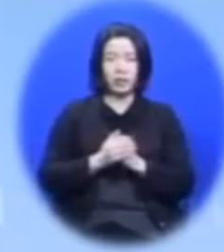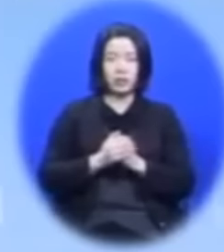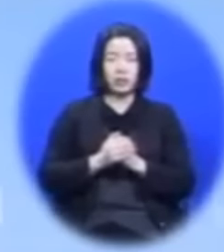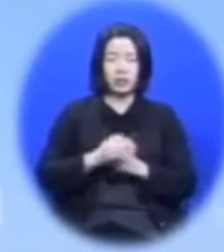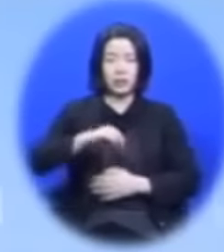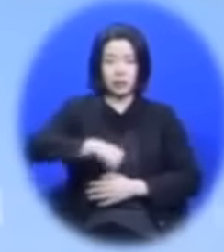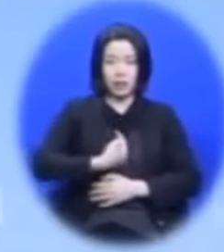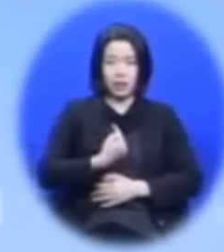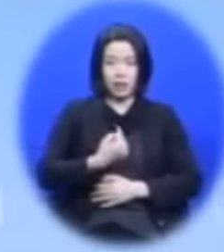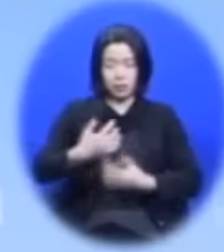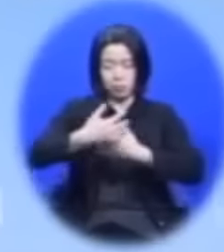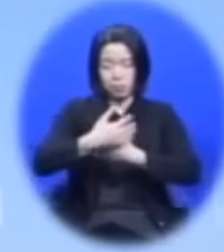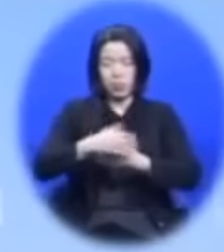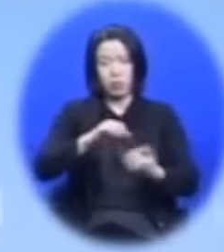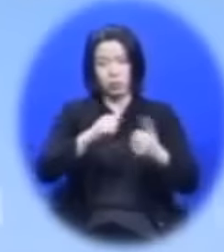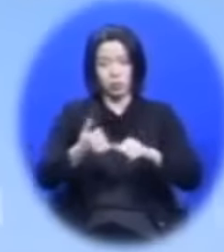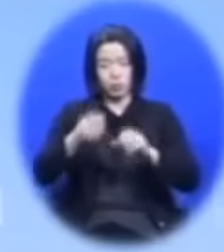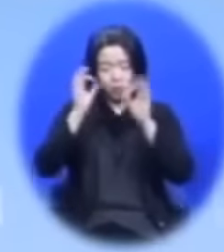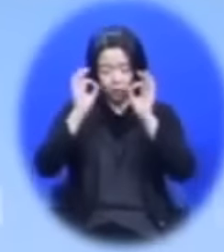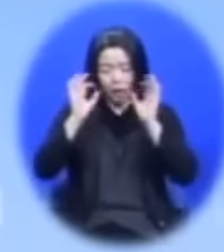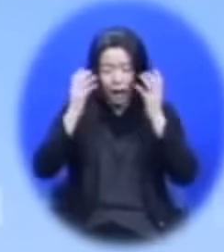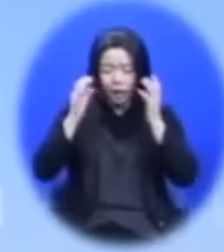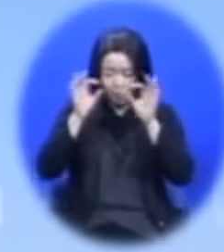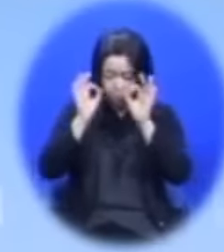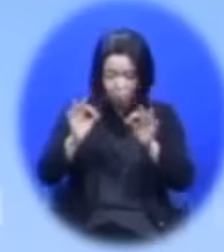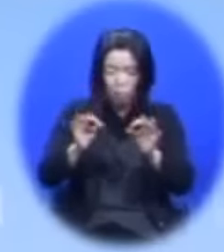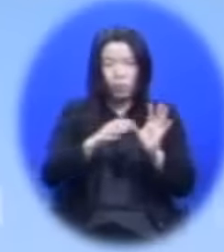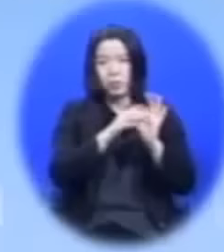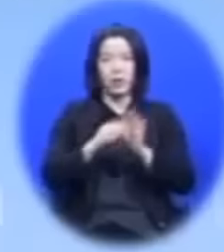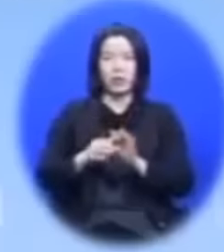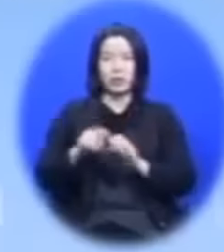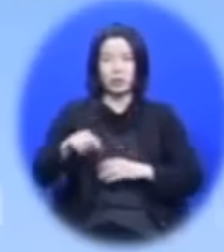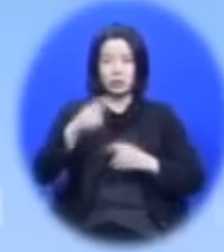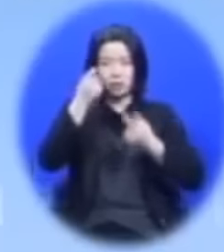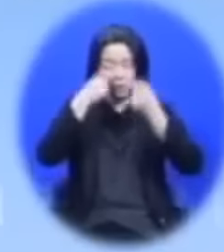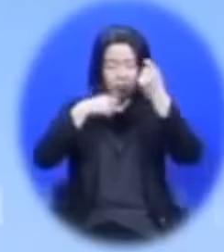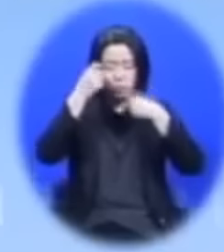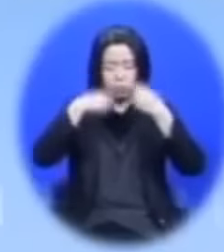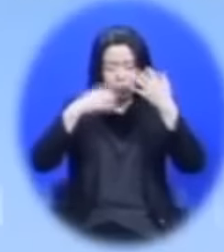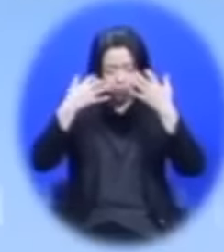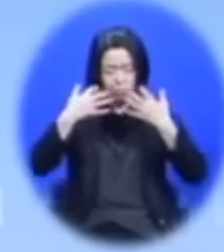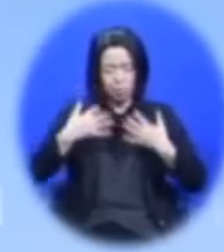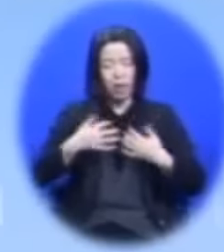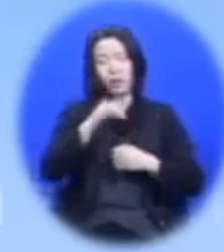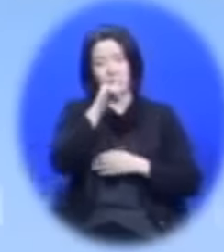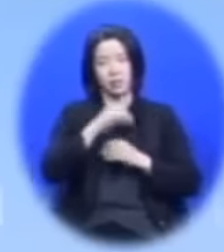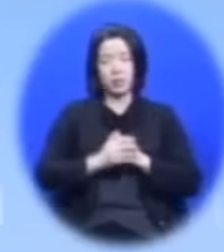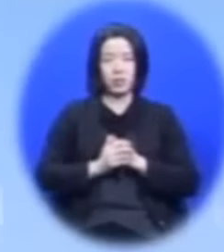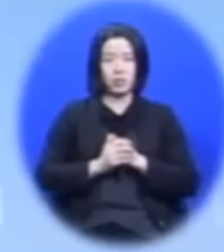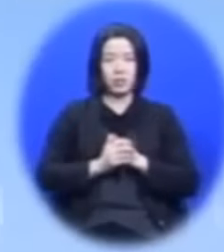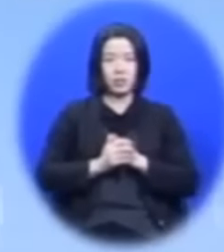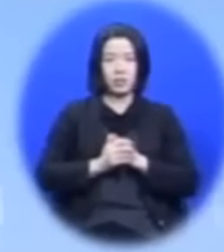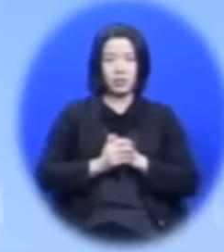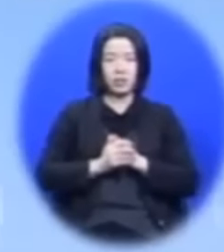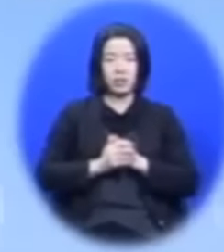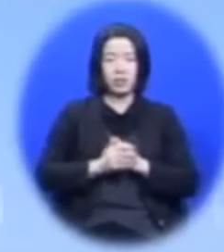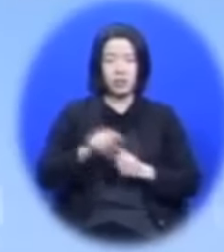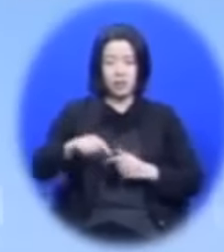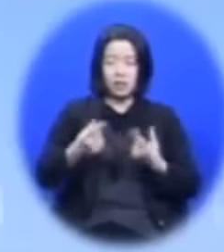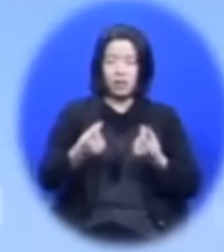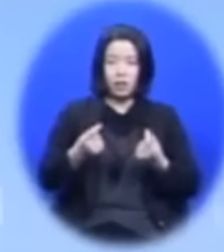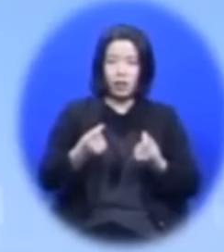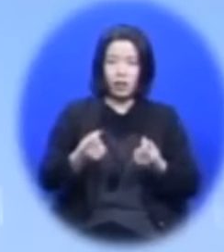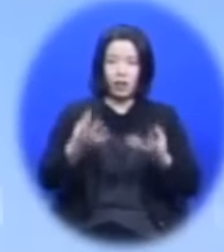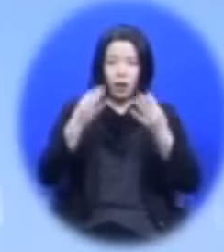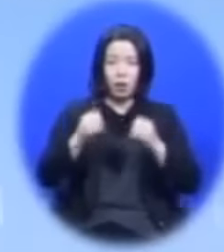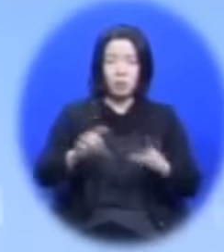자기 품에서 죽은 아이를 보면서 그렇게 눈물이 쏟아지더라는 거예요. 이렇게 얼마